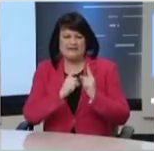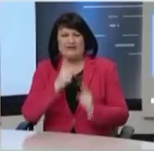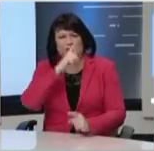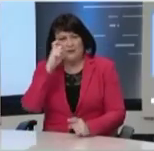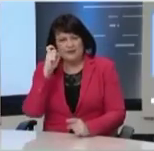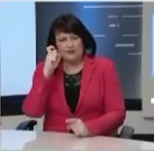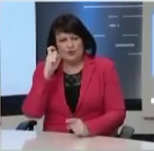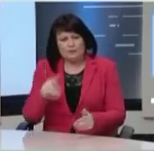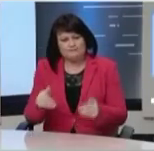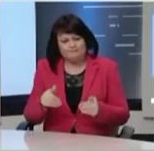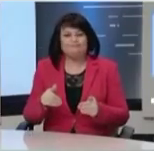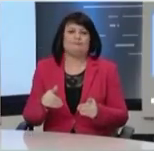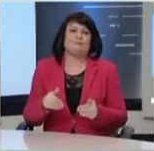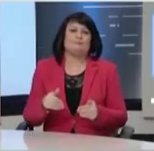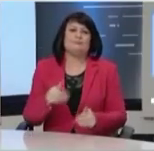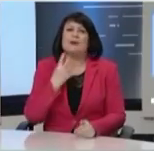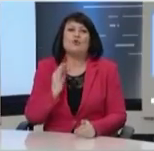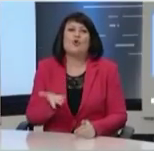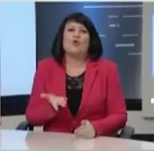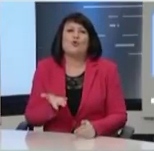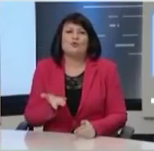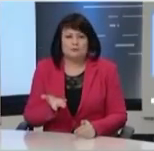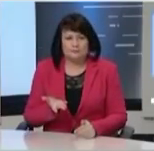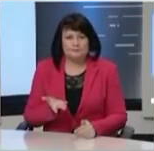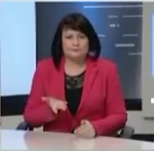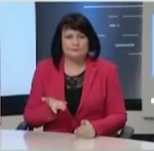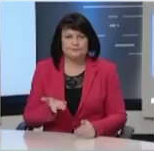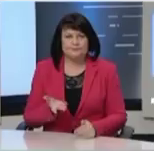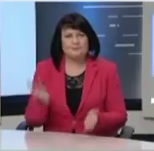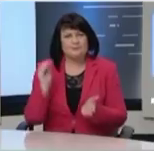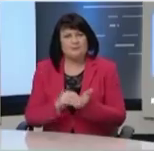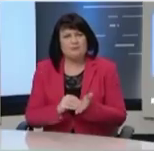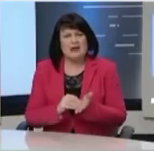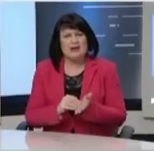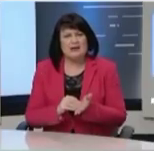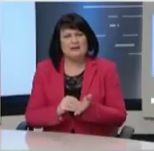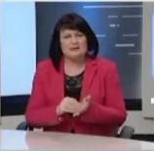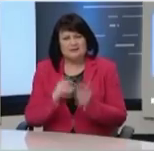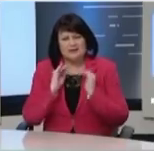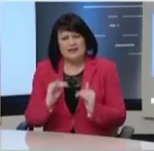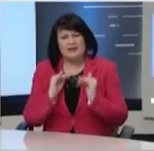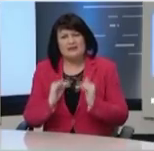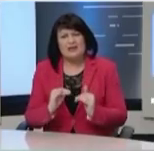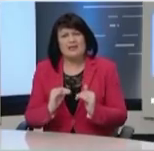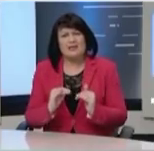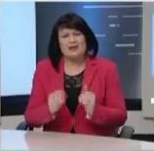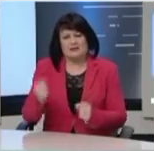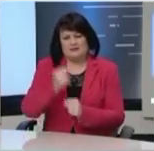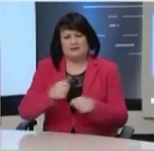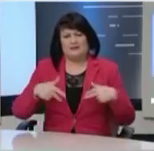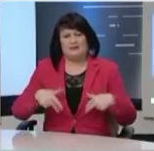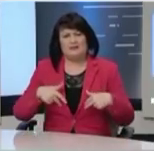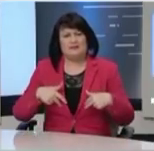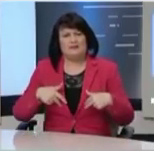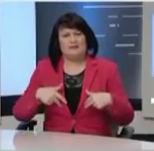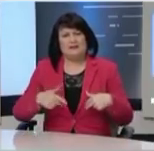μόνο για να μην επιστρέψουν αυτοί που λαϊλάτισαν και χρεοκόπησαν τη χώρα σε θέσεις εξουσίας, αλλά